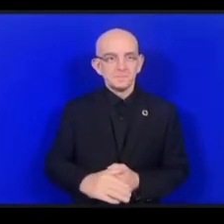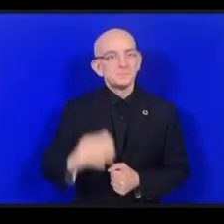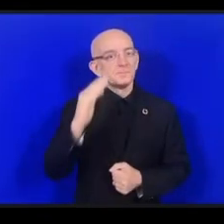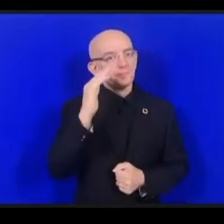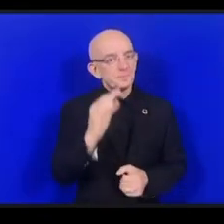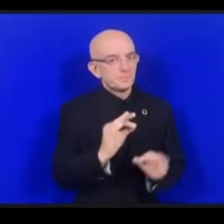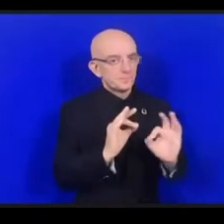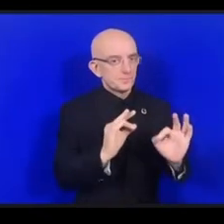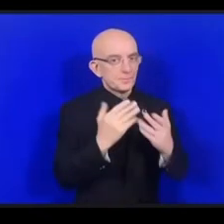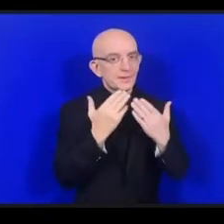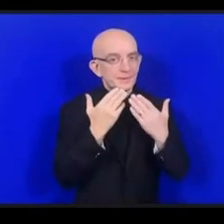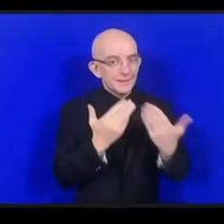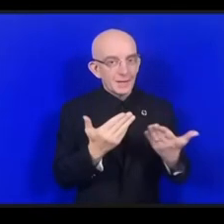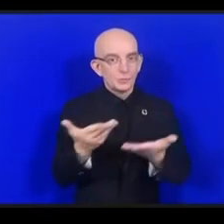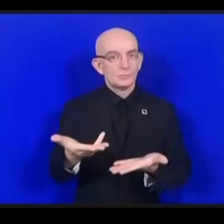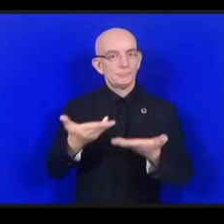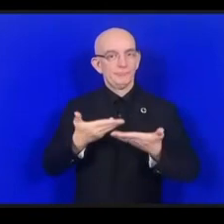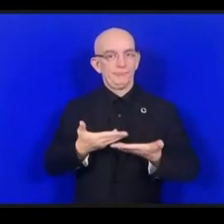经有28个 DC，